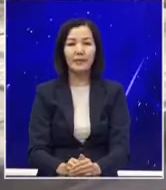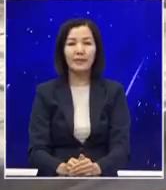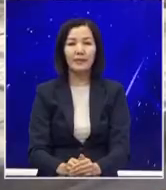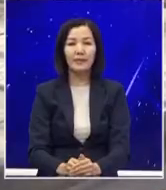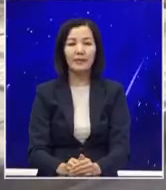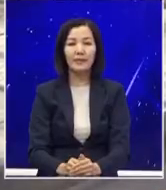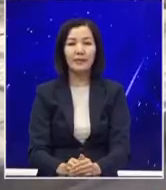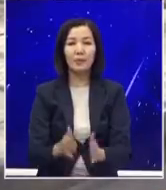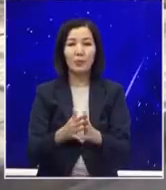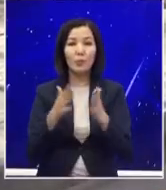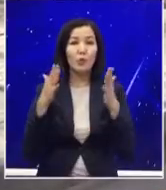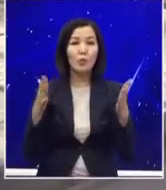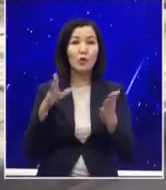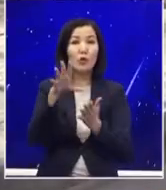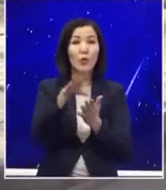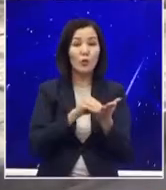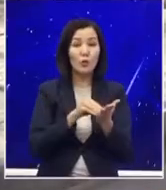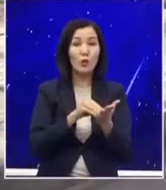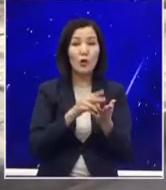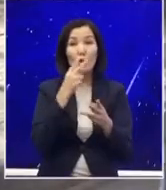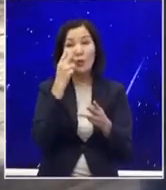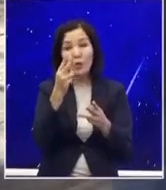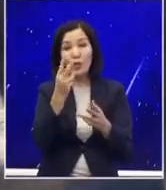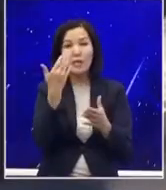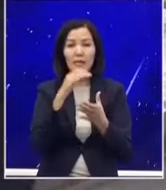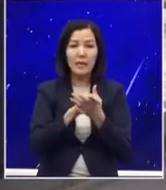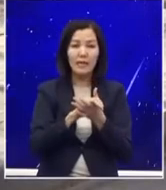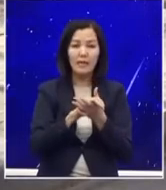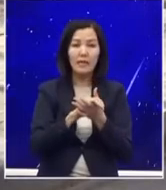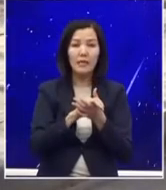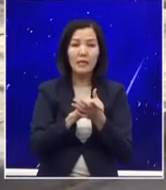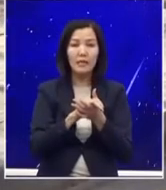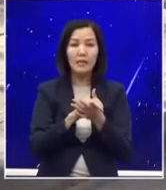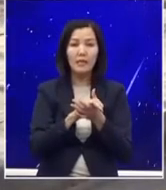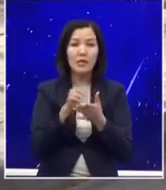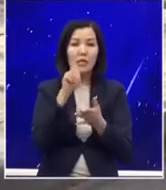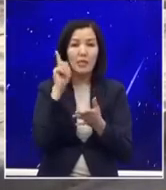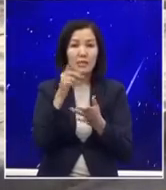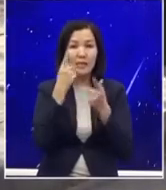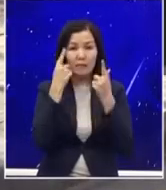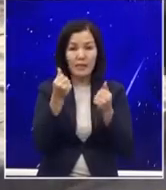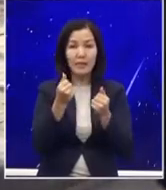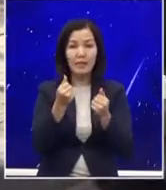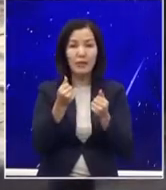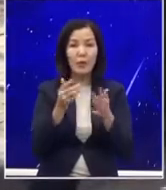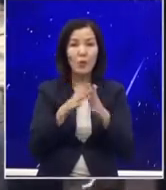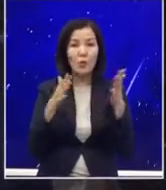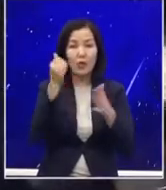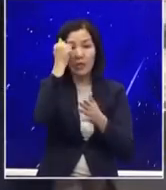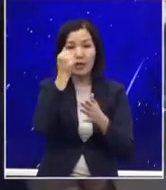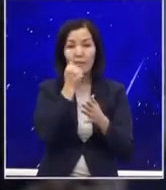Үлкен үлгі ғой, ылғи жастарға, балаларға. Көп рахметімді айтам, областной